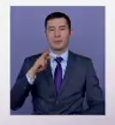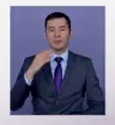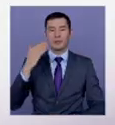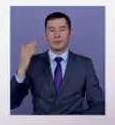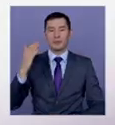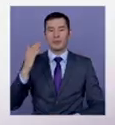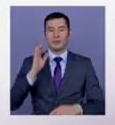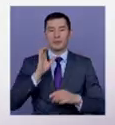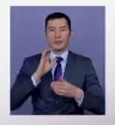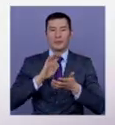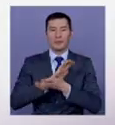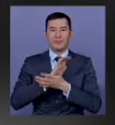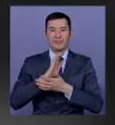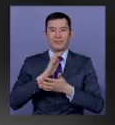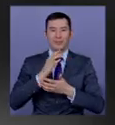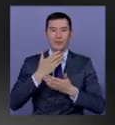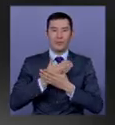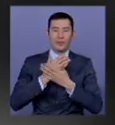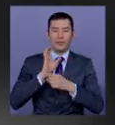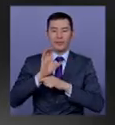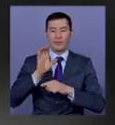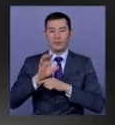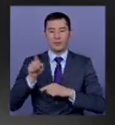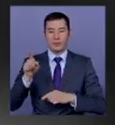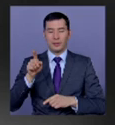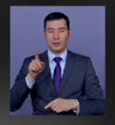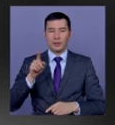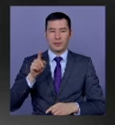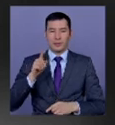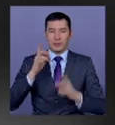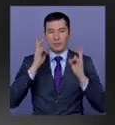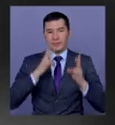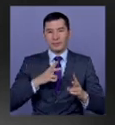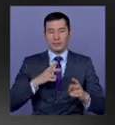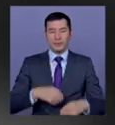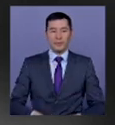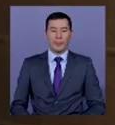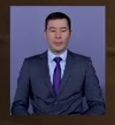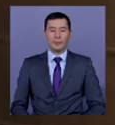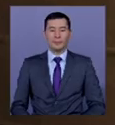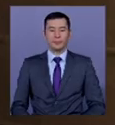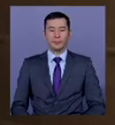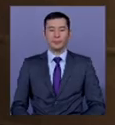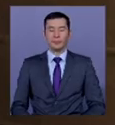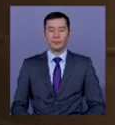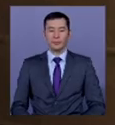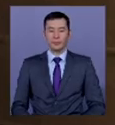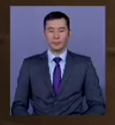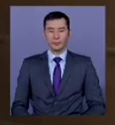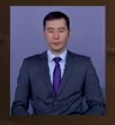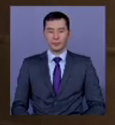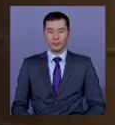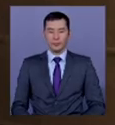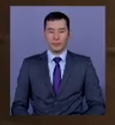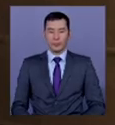Круглова 1984 жылдың 8 сәуірінде дүниеге келген. Ол Букетов атындағы Қарағанды мемлекеттік университетін